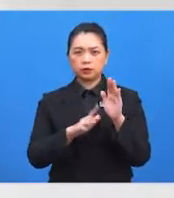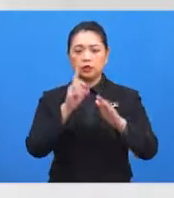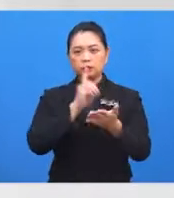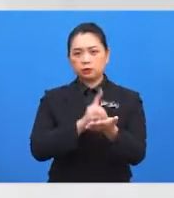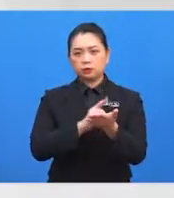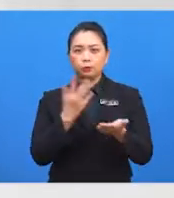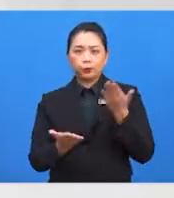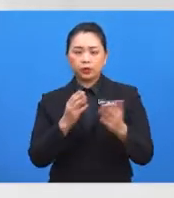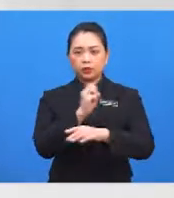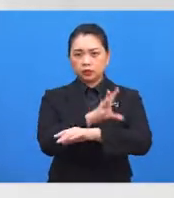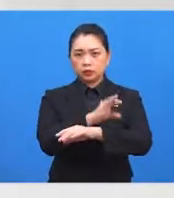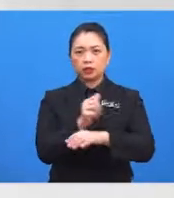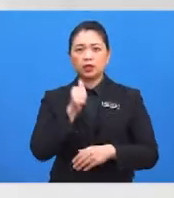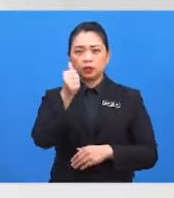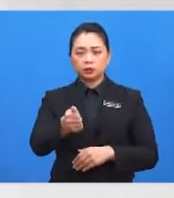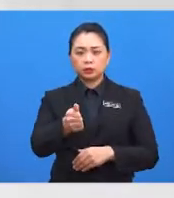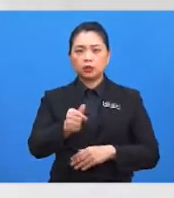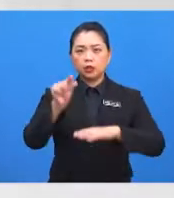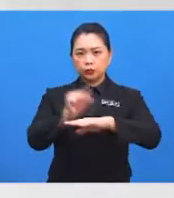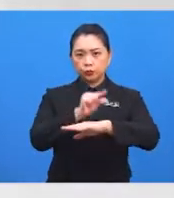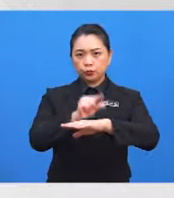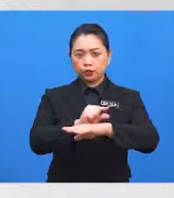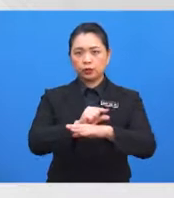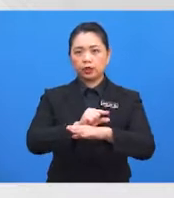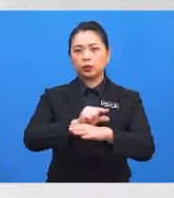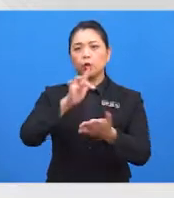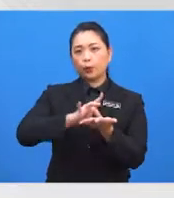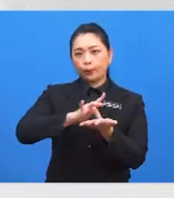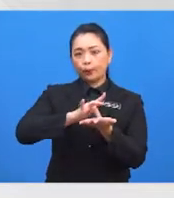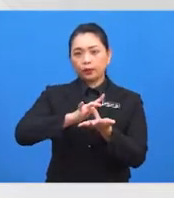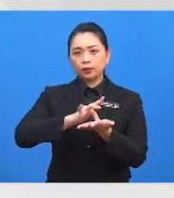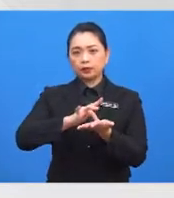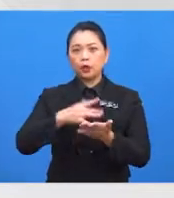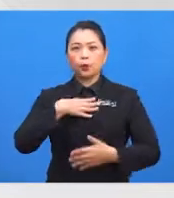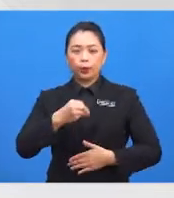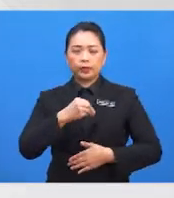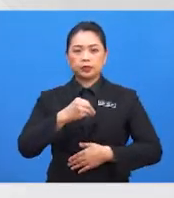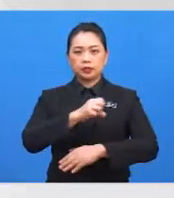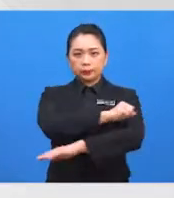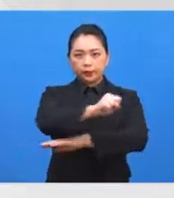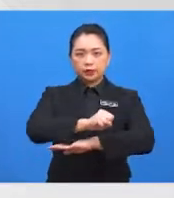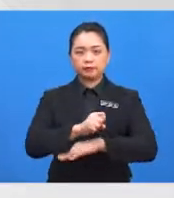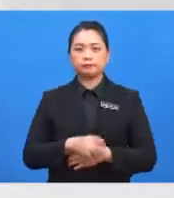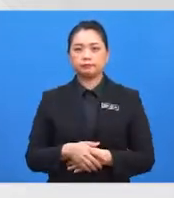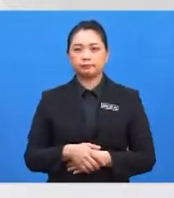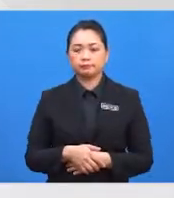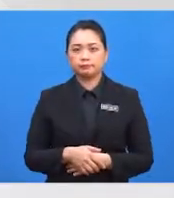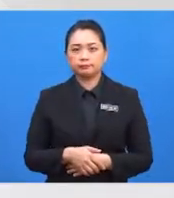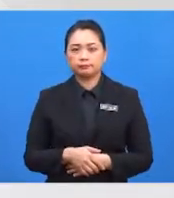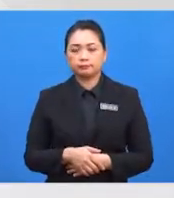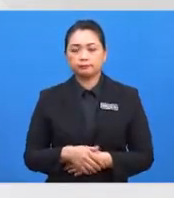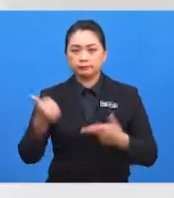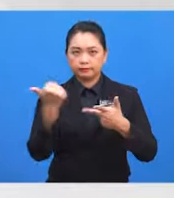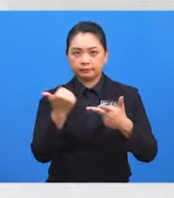nasihatkan anda untuk gunakan ubat white space. Pasti akan lega selepas itu. Okay, yang ketiga